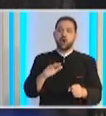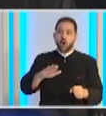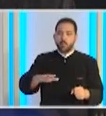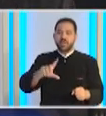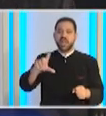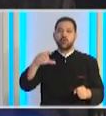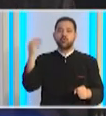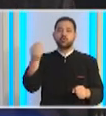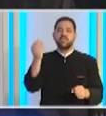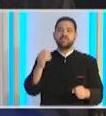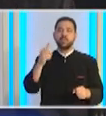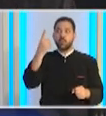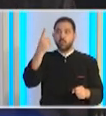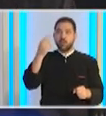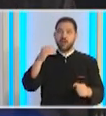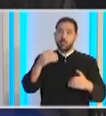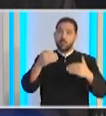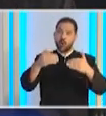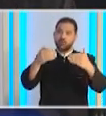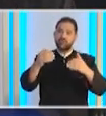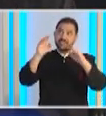un proces de coborâre,